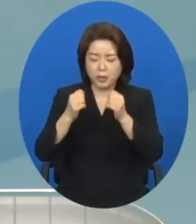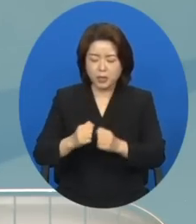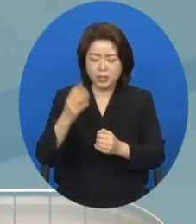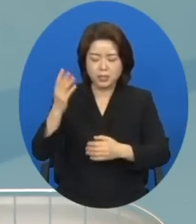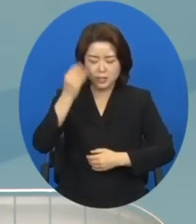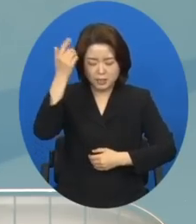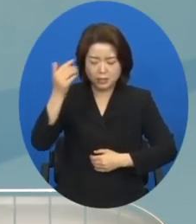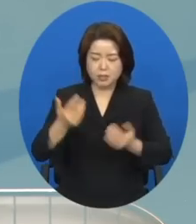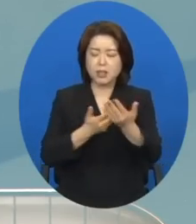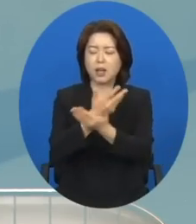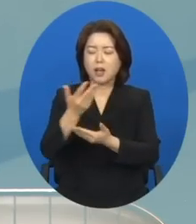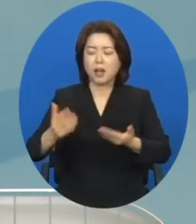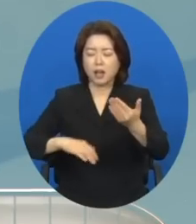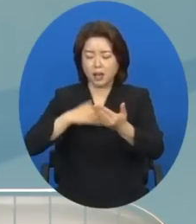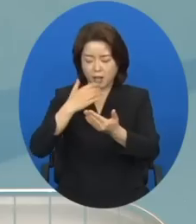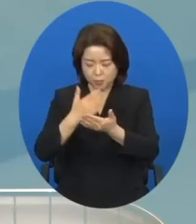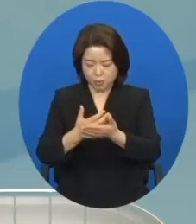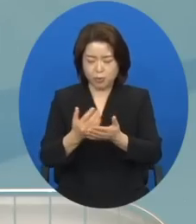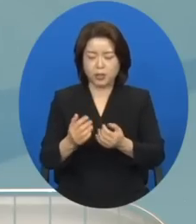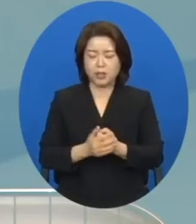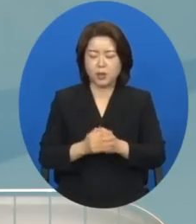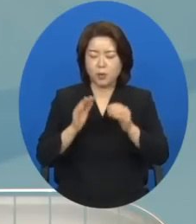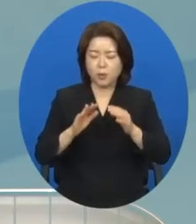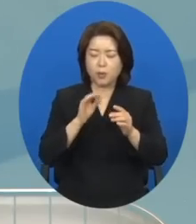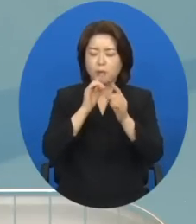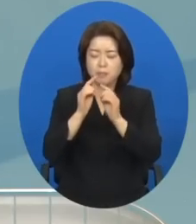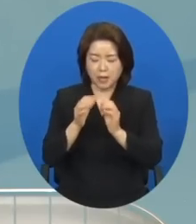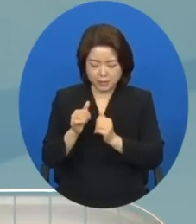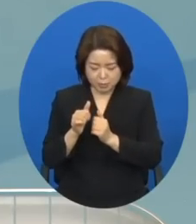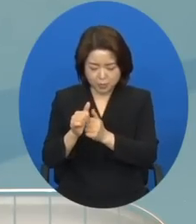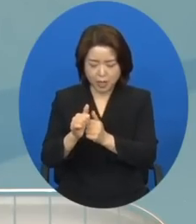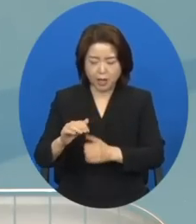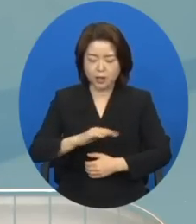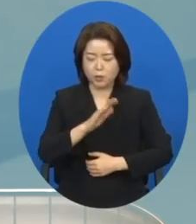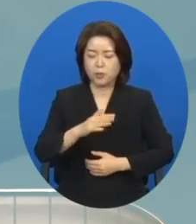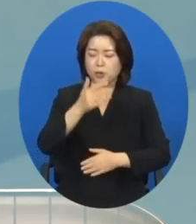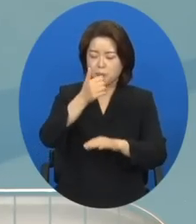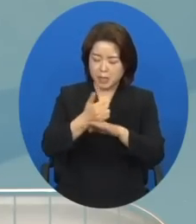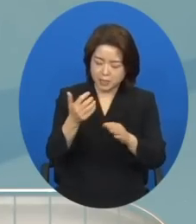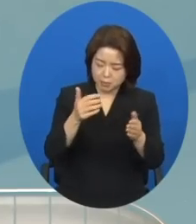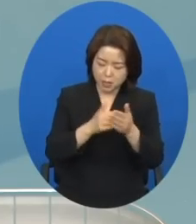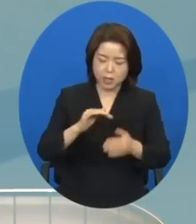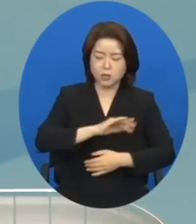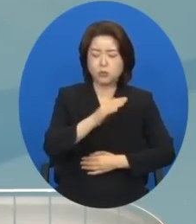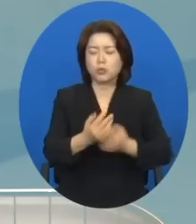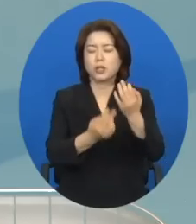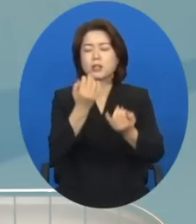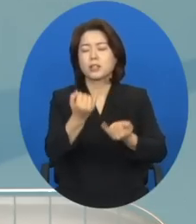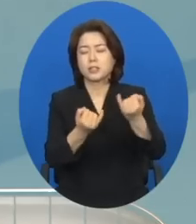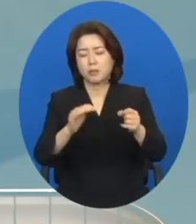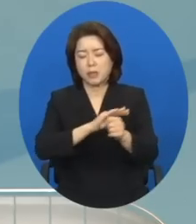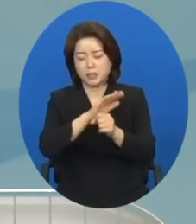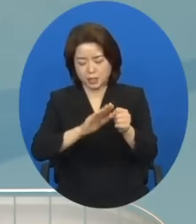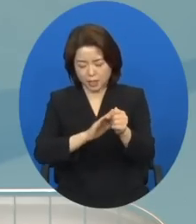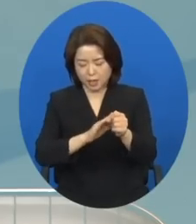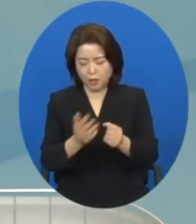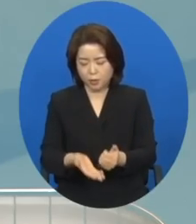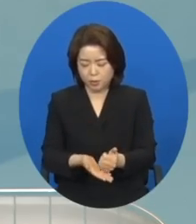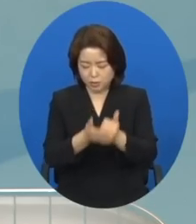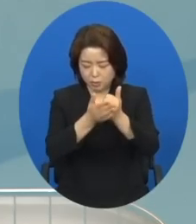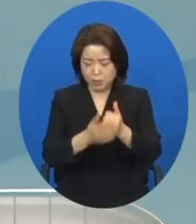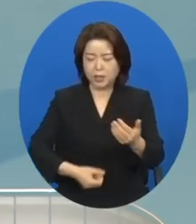감화감동 교통케 하심이 오늘 말씀을 따라서 우리도 끝까지 우리의 형제 자매를 사랑하고